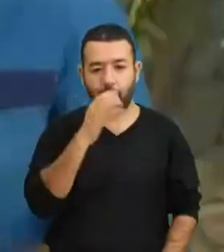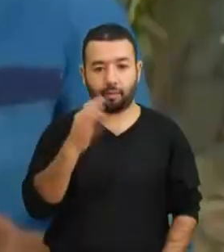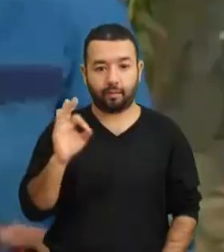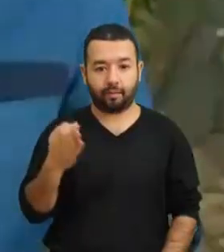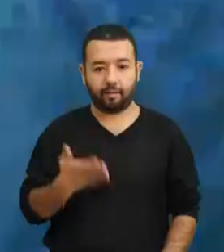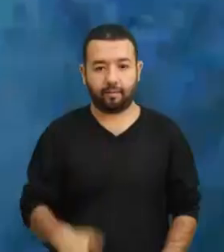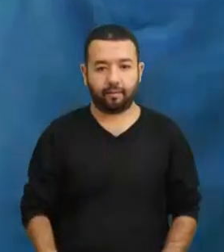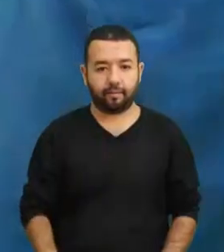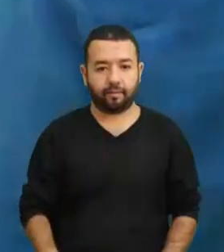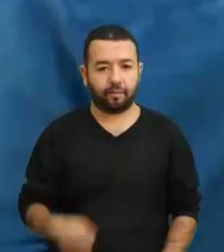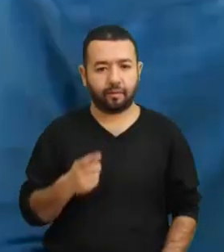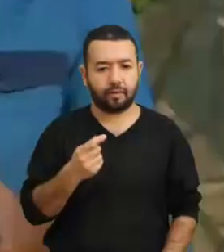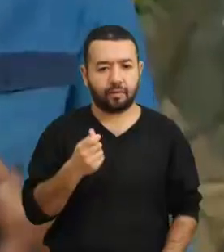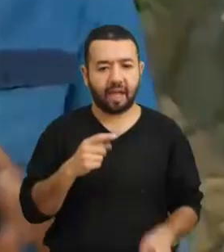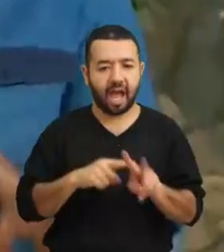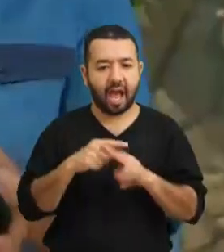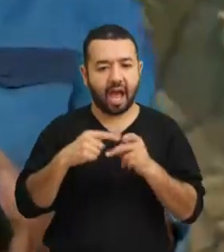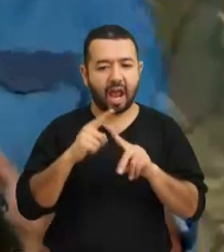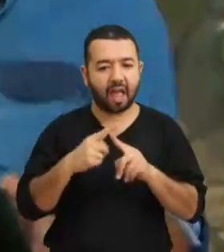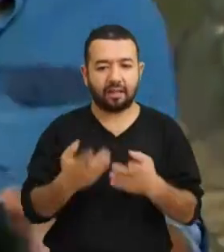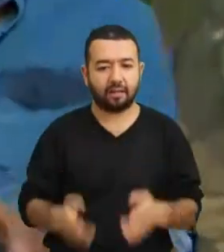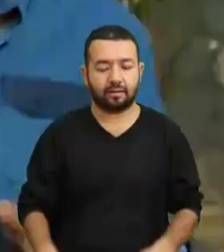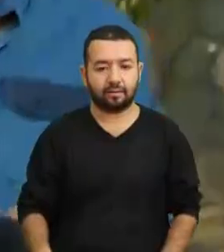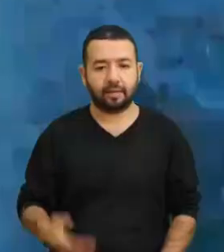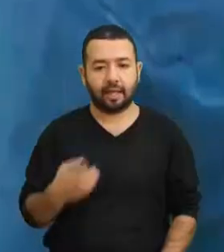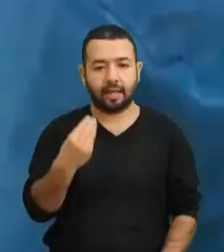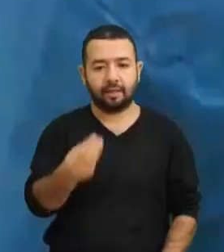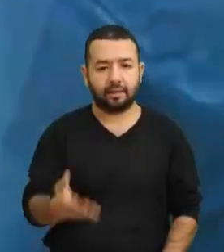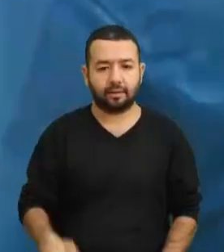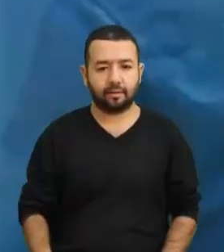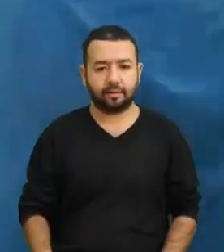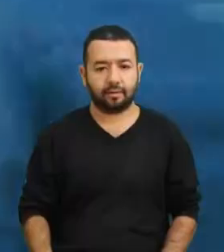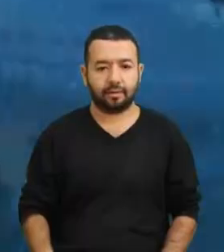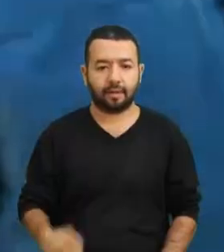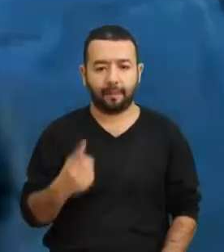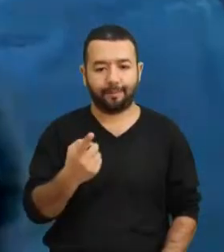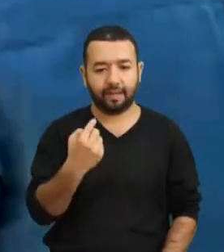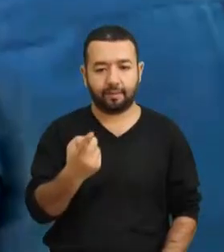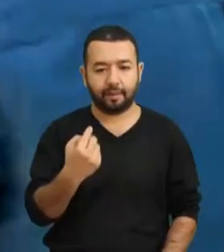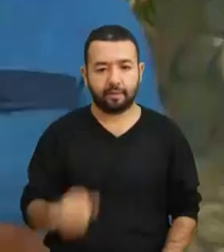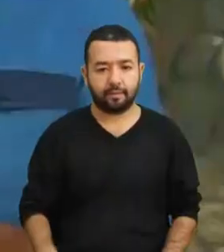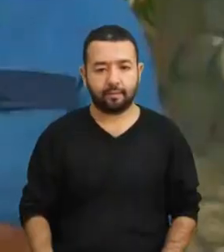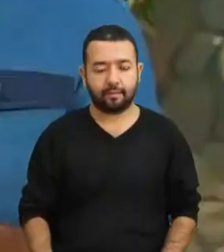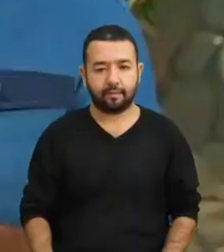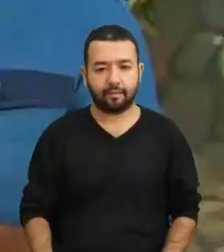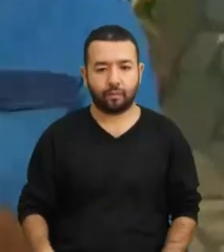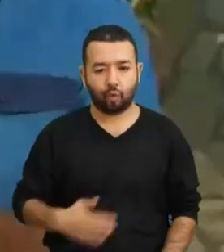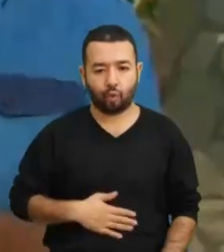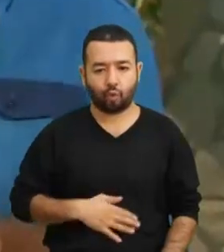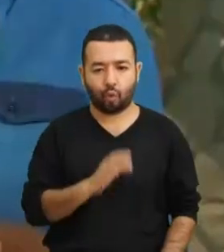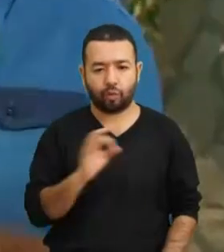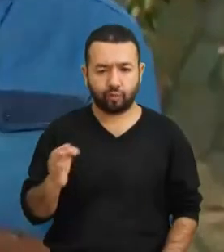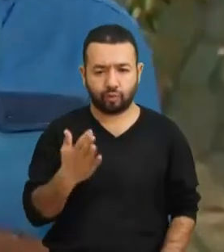Davetiyenin üzerindeki taş. Kaç kırat? Bırak şimdi kırat, kırat. Al. Yüzleri uzattı. Bir tane daha alsam diyeyim. Doyumsuz